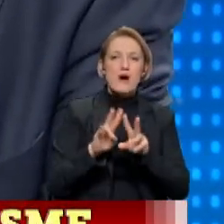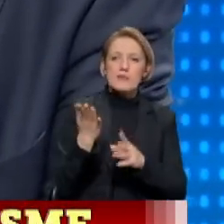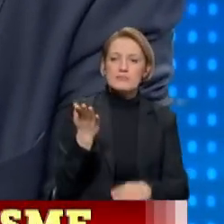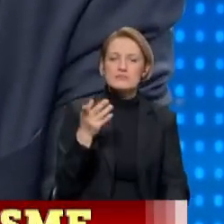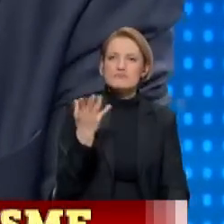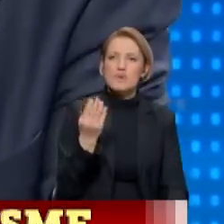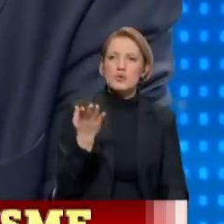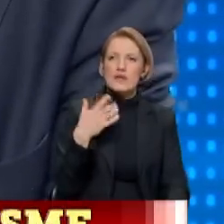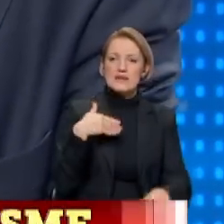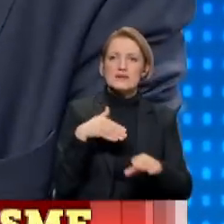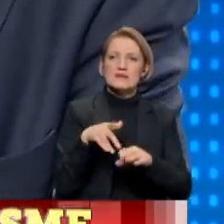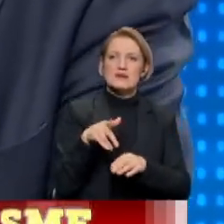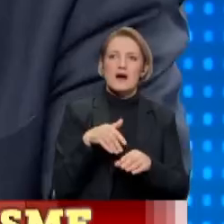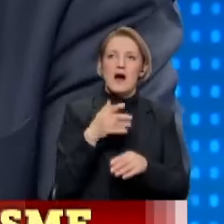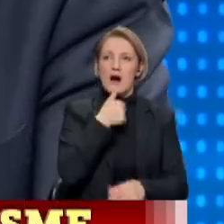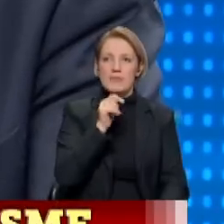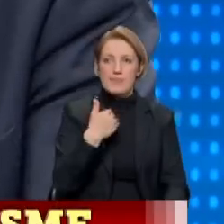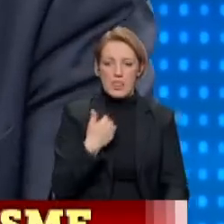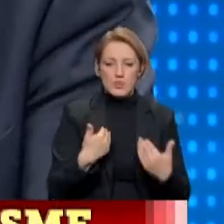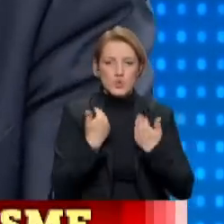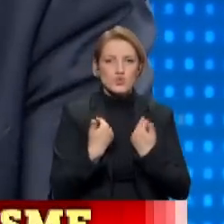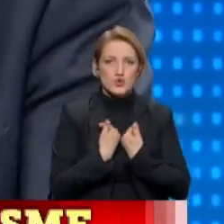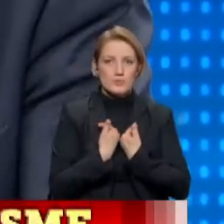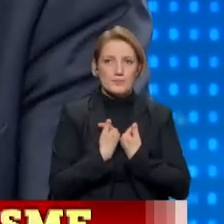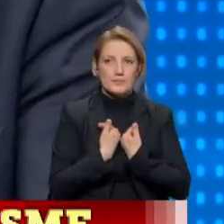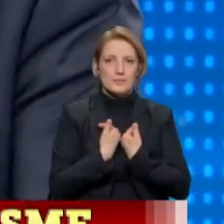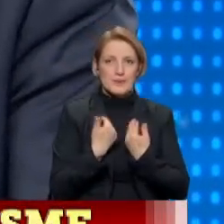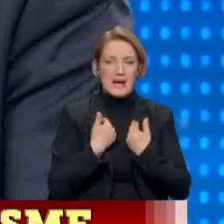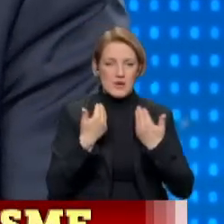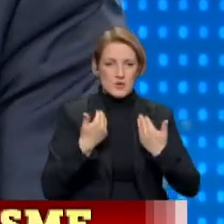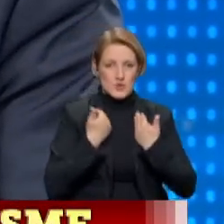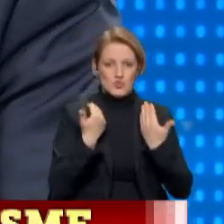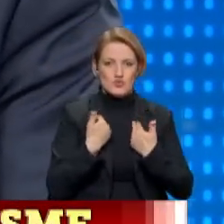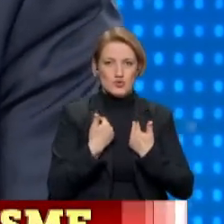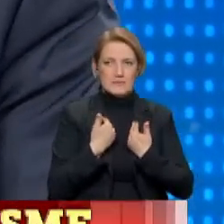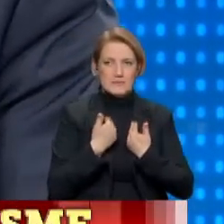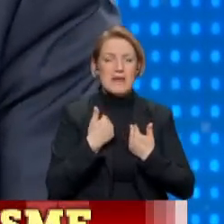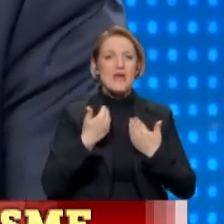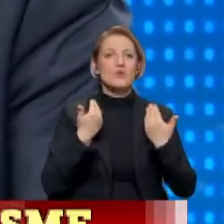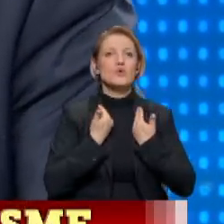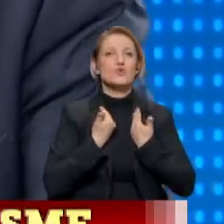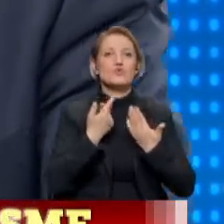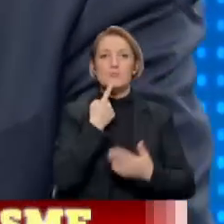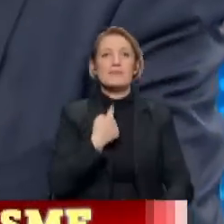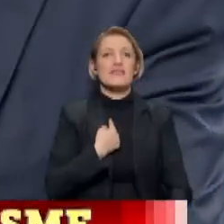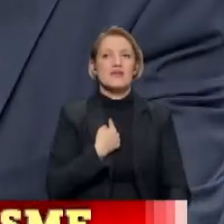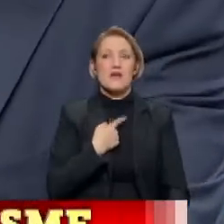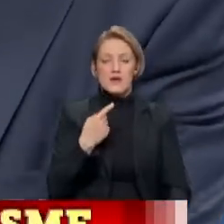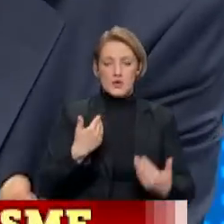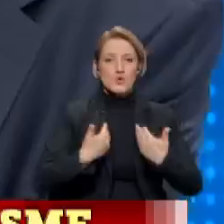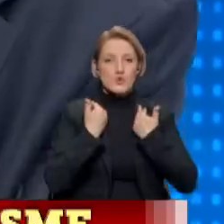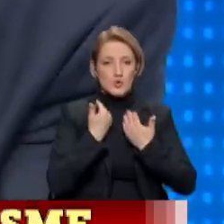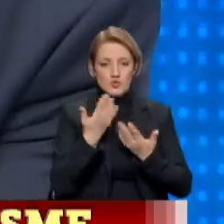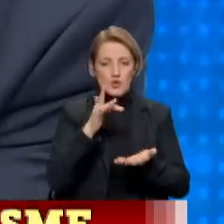sen seçim işte hukuk. Abi ben hukukçuyum dedi. Ben hukuk, güzel bir şey söyledi aslında. Ben hukukçuyum dedi. Normal bir